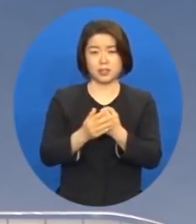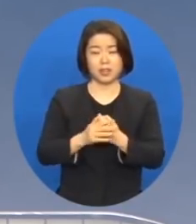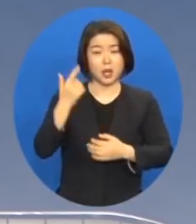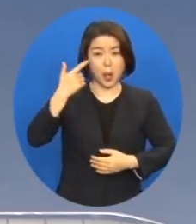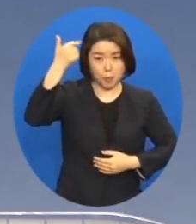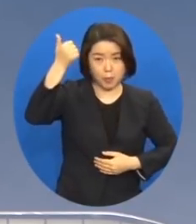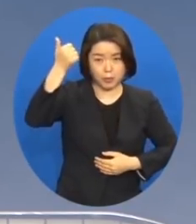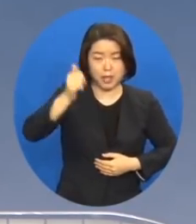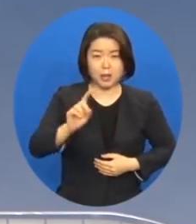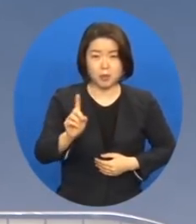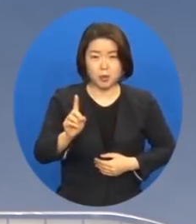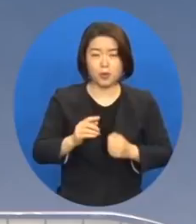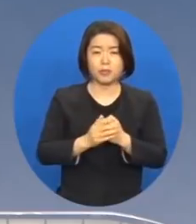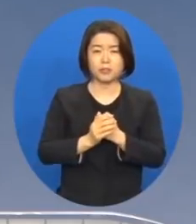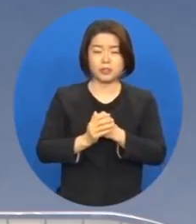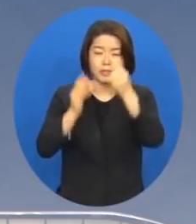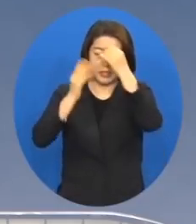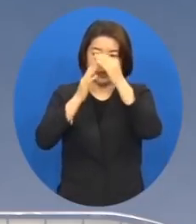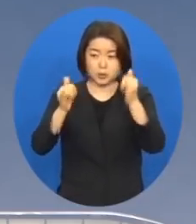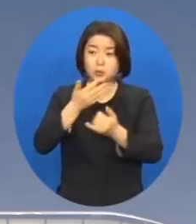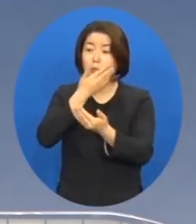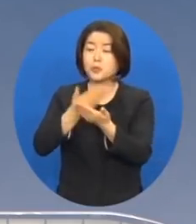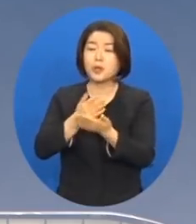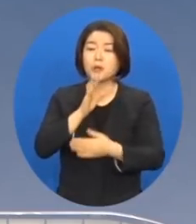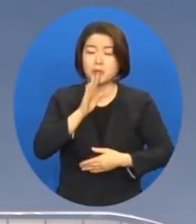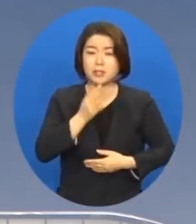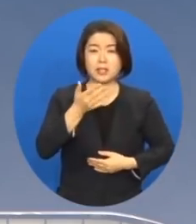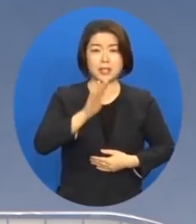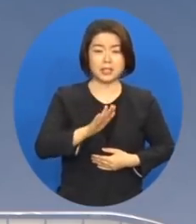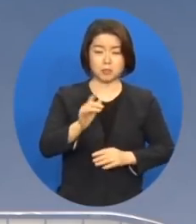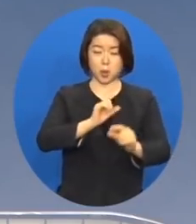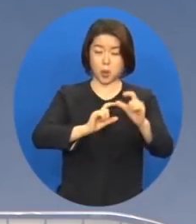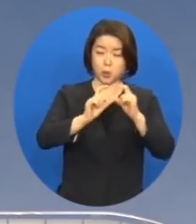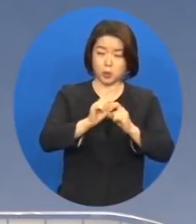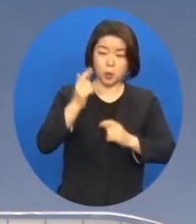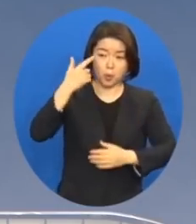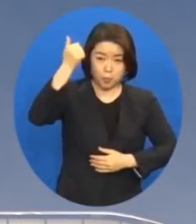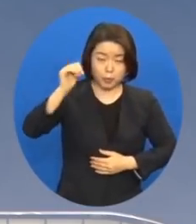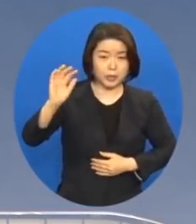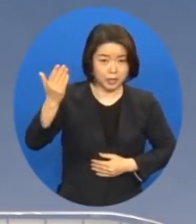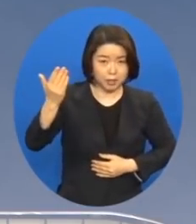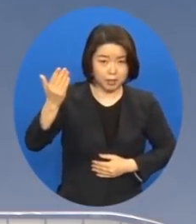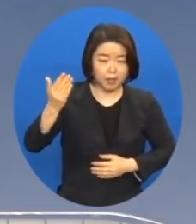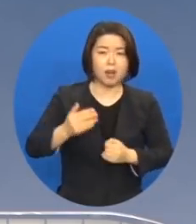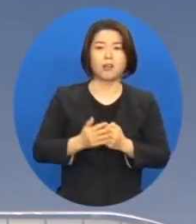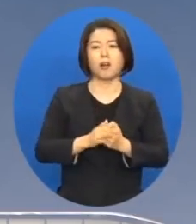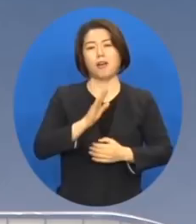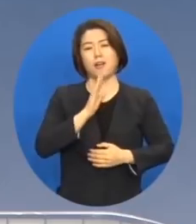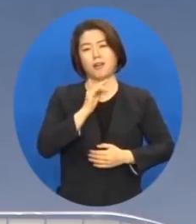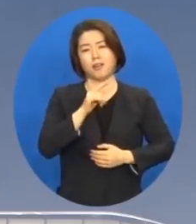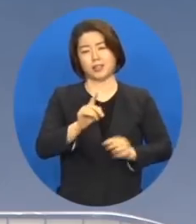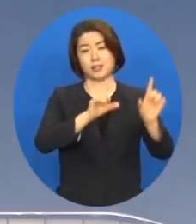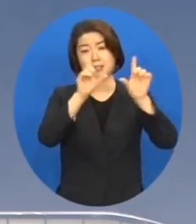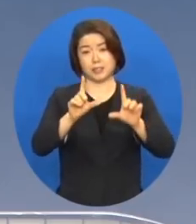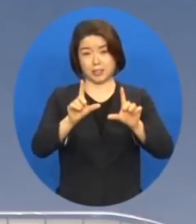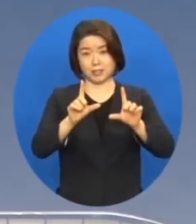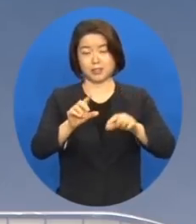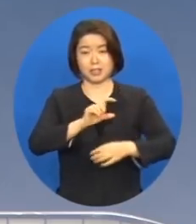목사, 성도도 참 귀한데 거기에 목사가 되었다. 진짜 이건 살았다 하는 이름을 가진